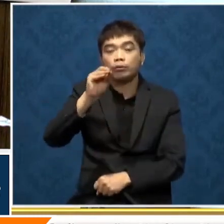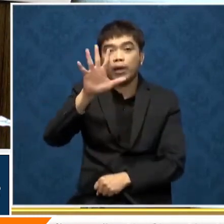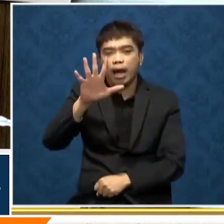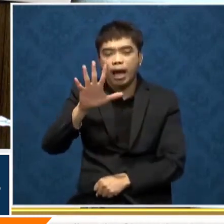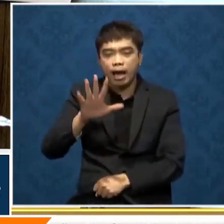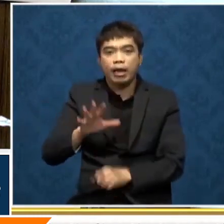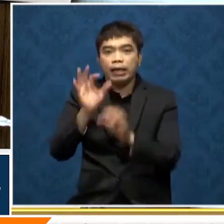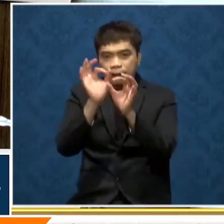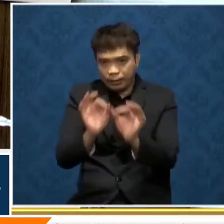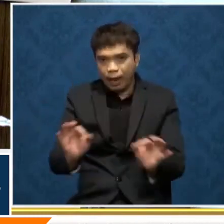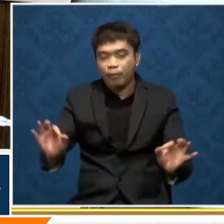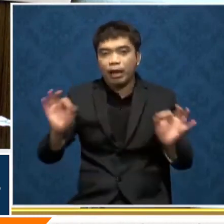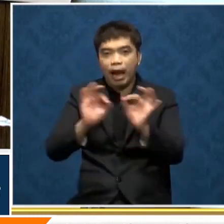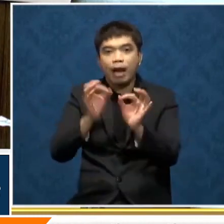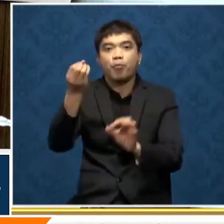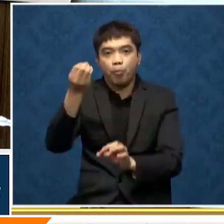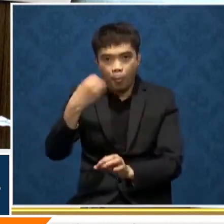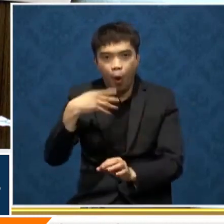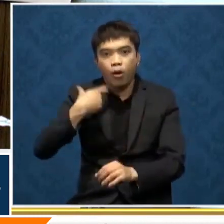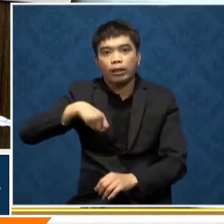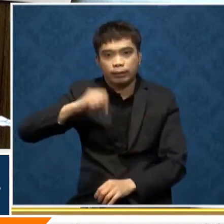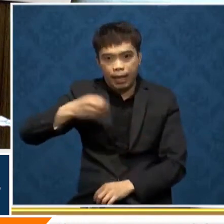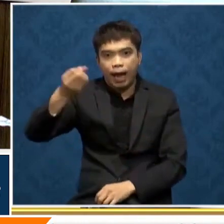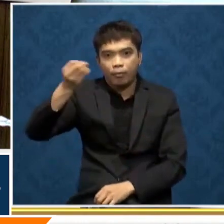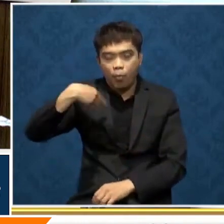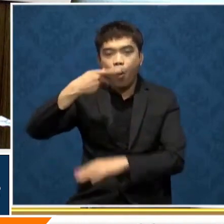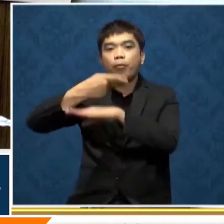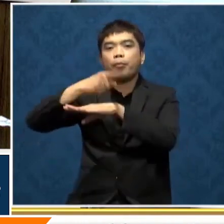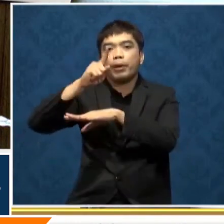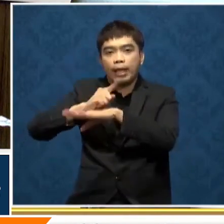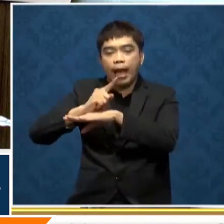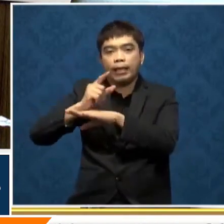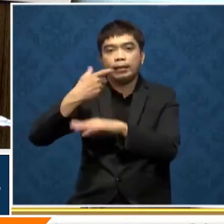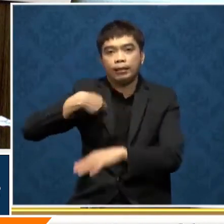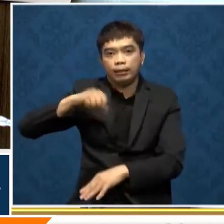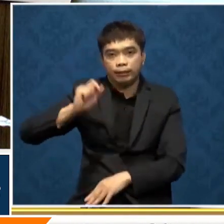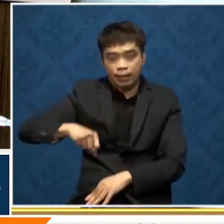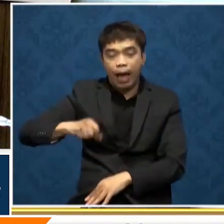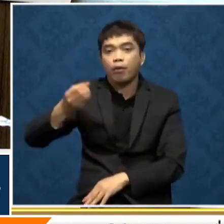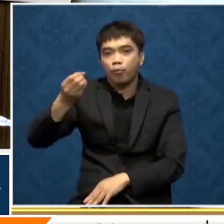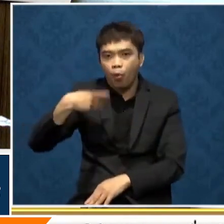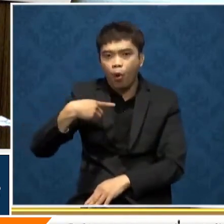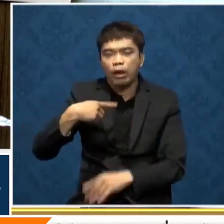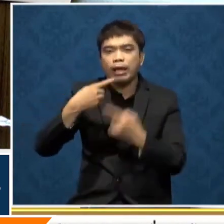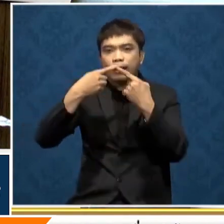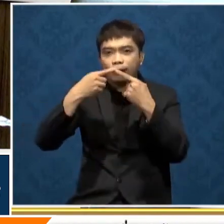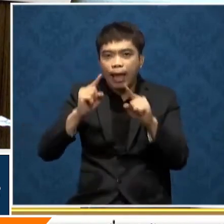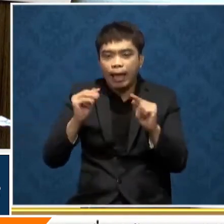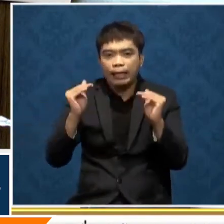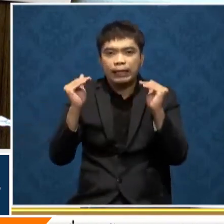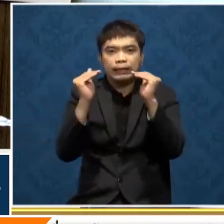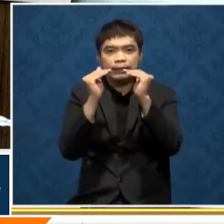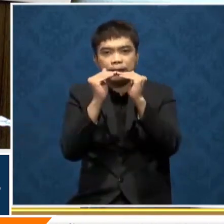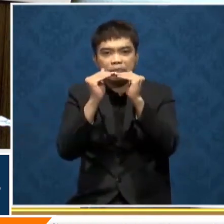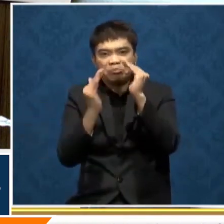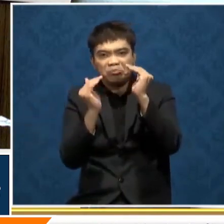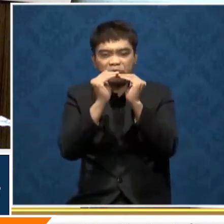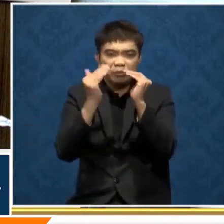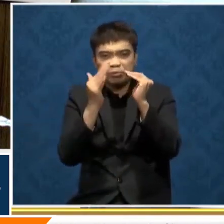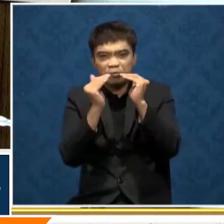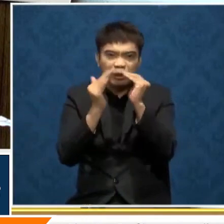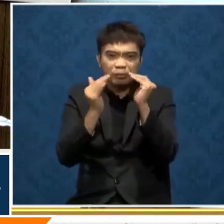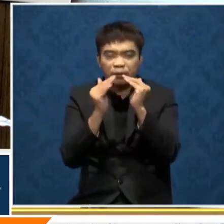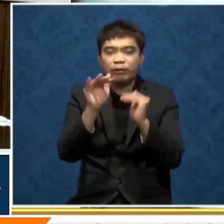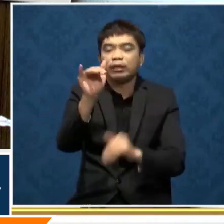ภารกิจสำคัญแต่ข้อบังคับของประธานศาลฎีกานี้กับจำกัดสิทธิการประกันตัวการเป็นนาย